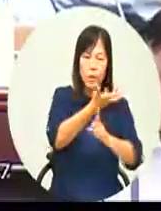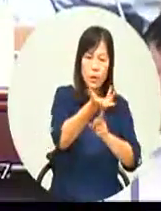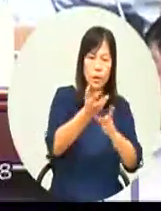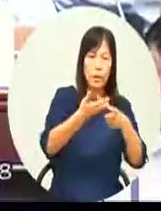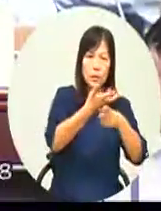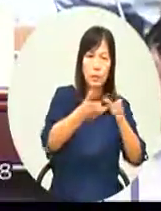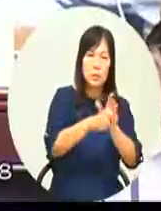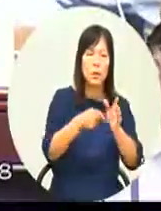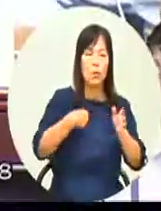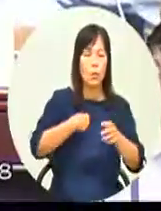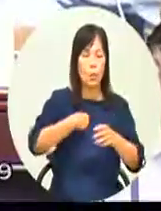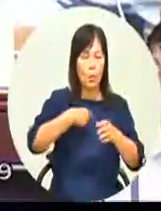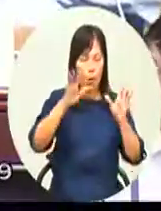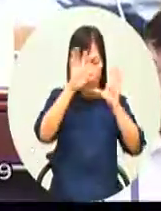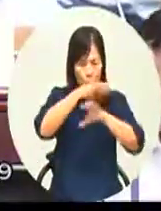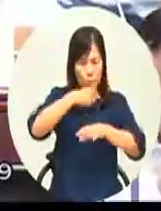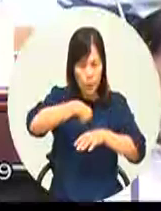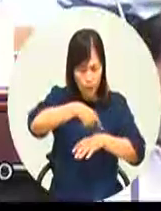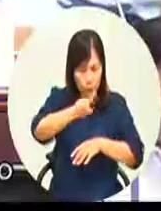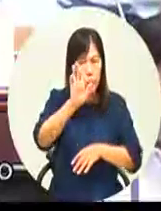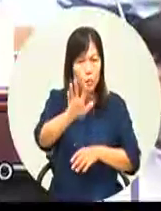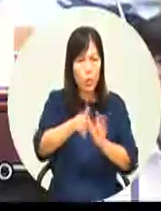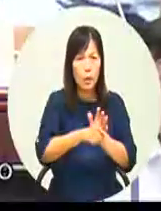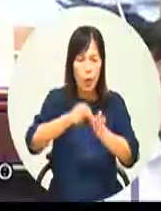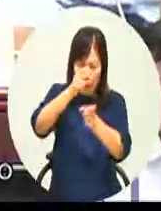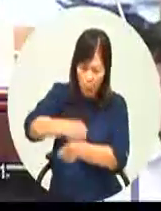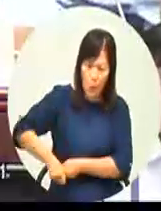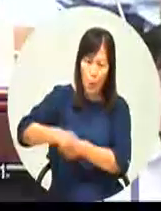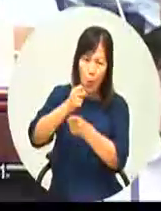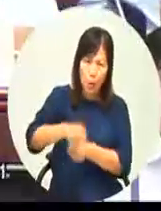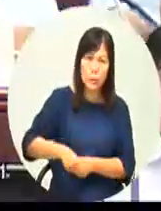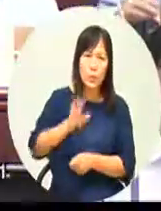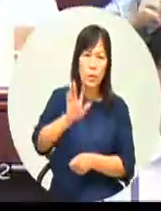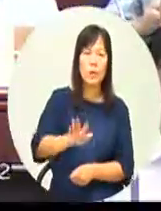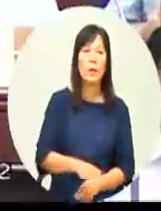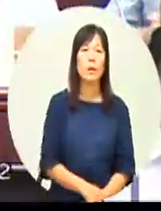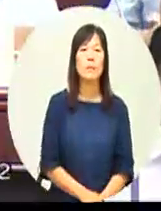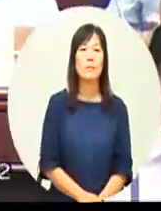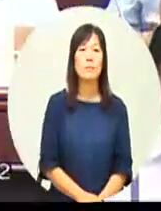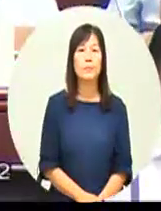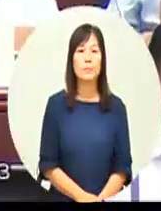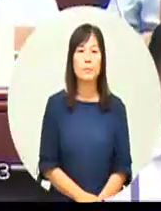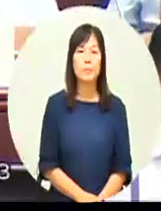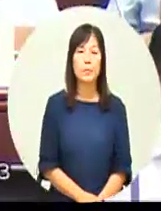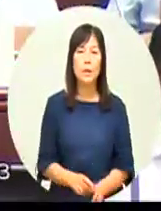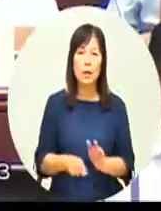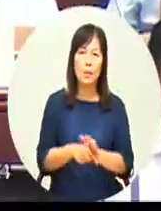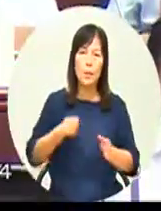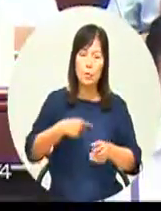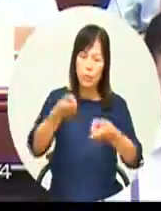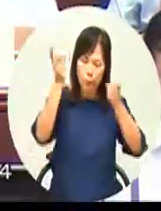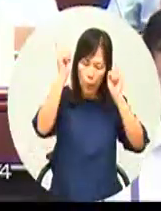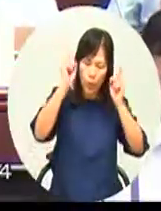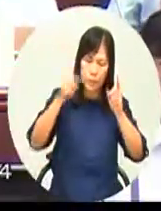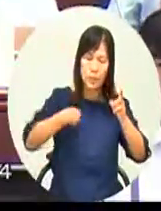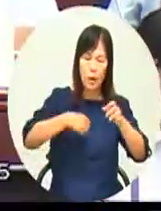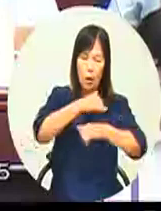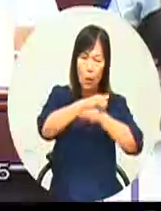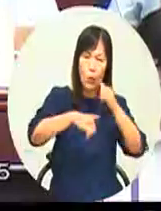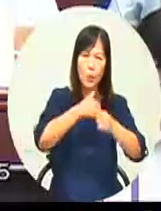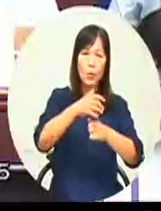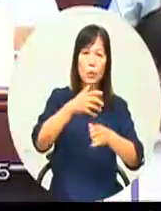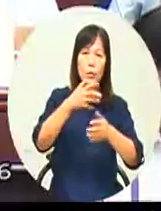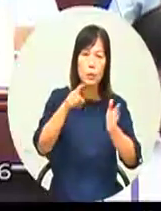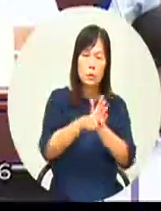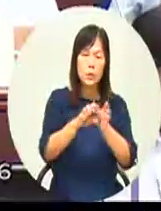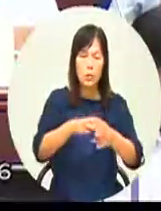在晚上去我们的莲潭去划船。那当然在这个我们 们去玩这个水域活动的时候，也发现说，